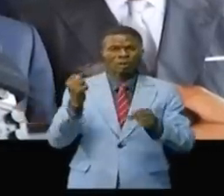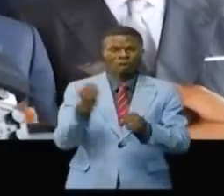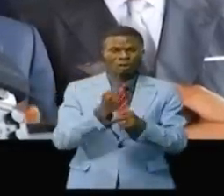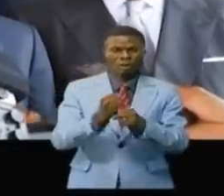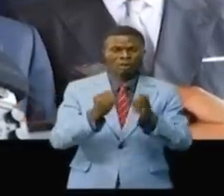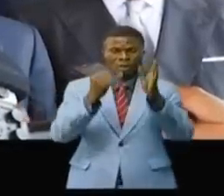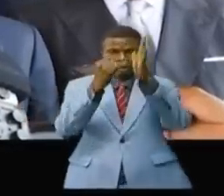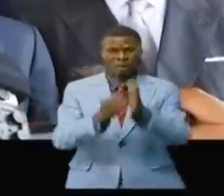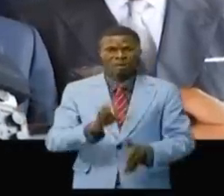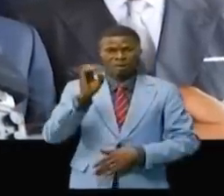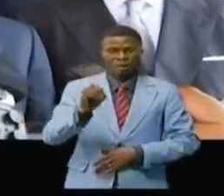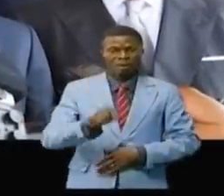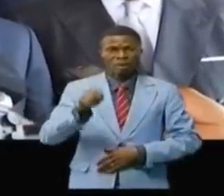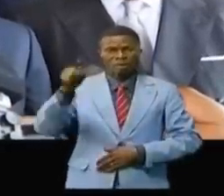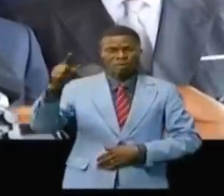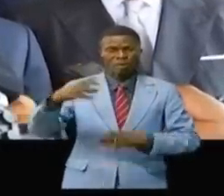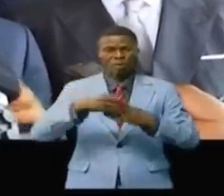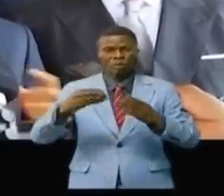près 100 millions de dollars.